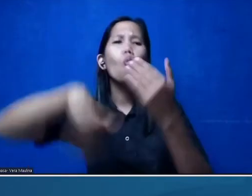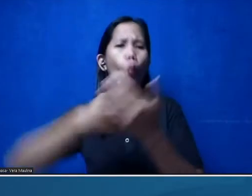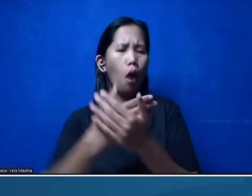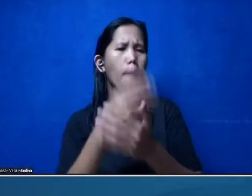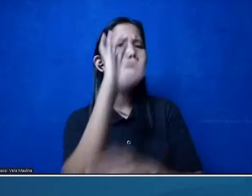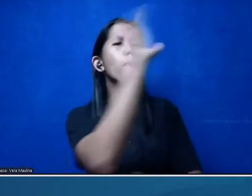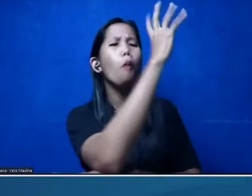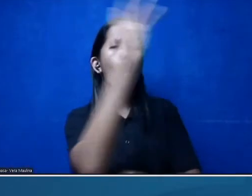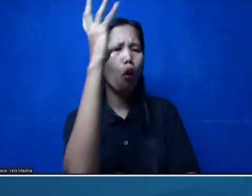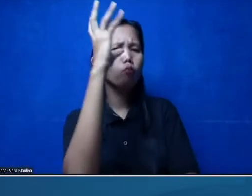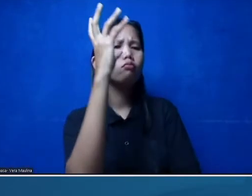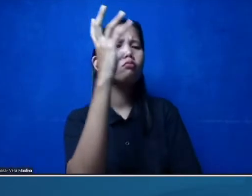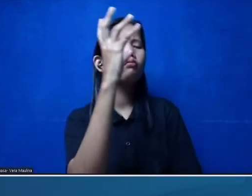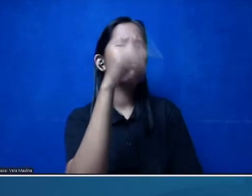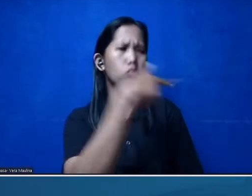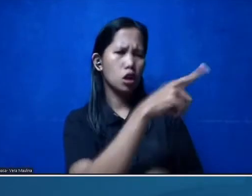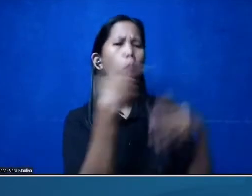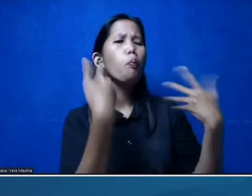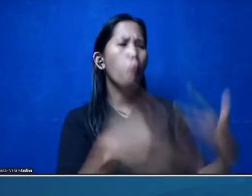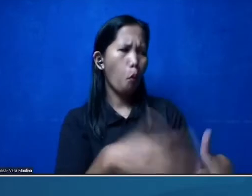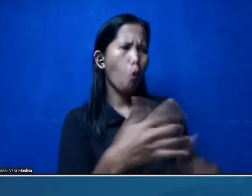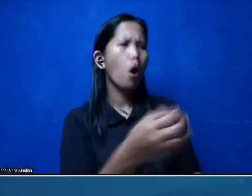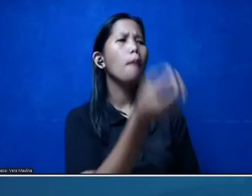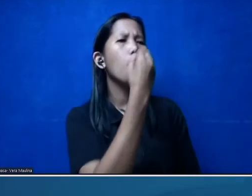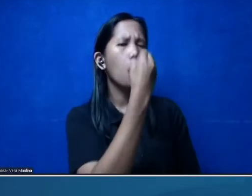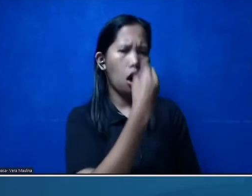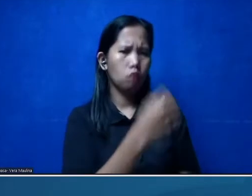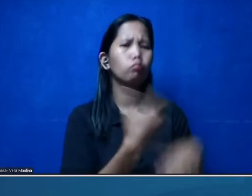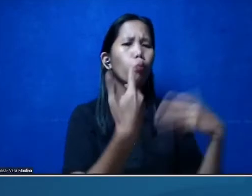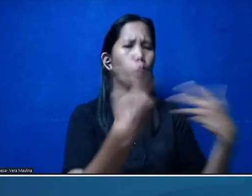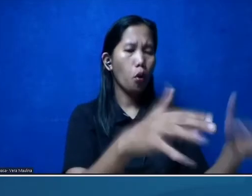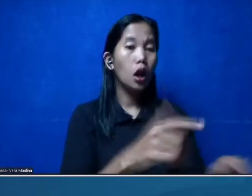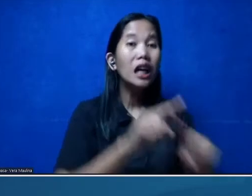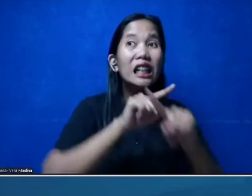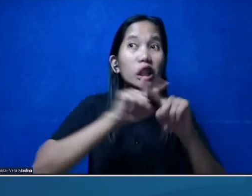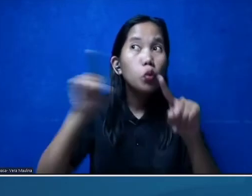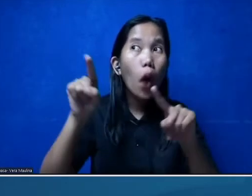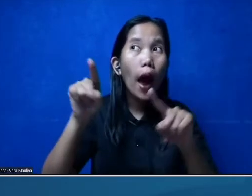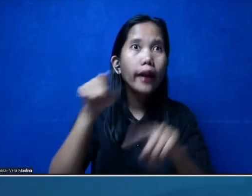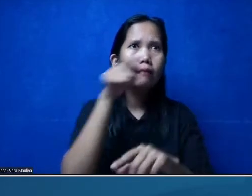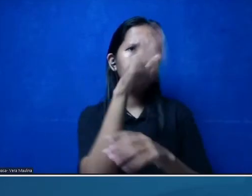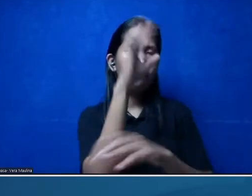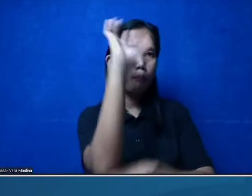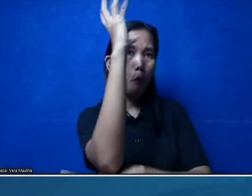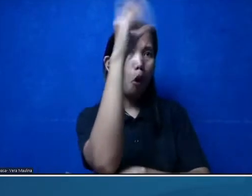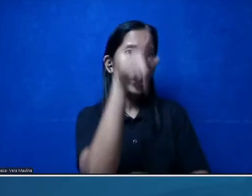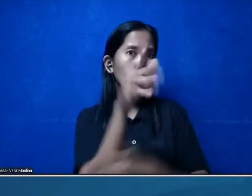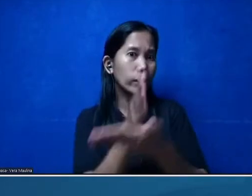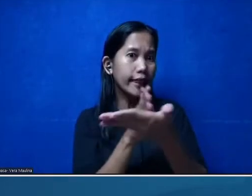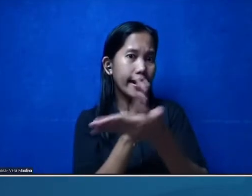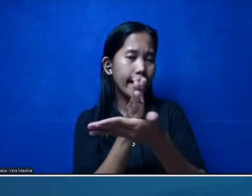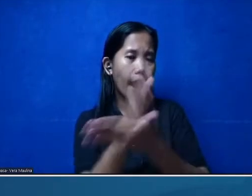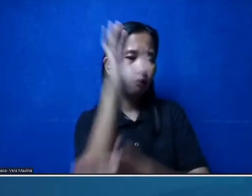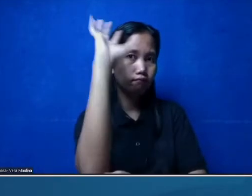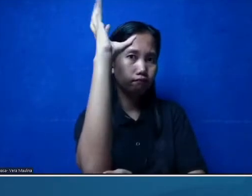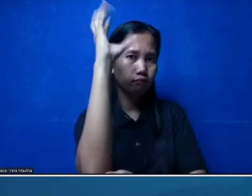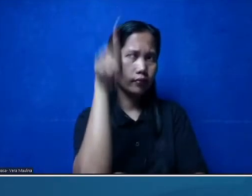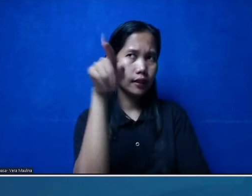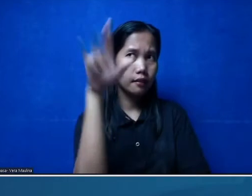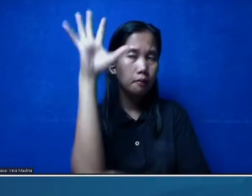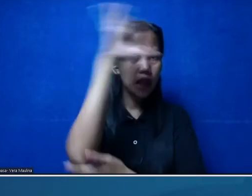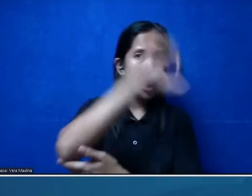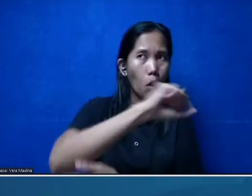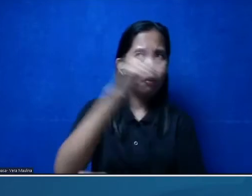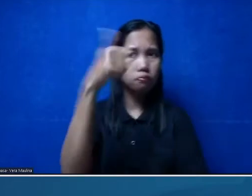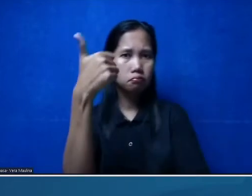saya maka karena kalau saya makan maka saya akan mati wah luar biasa